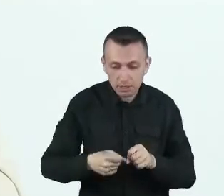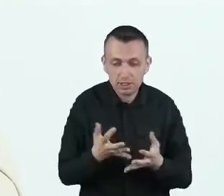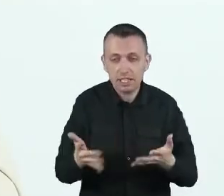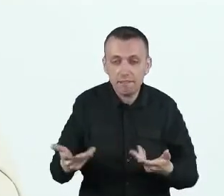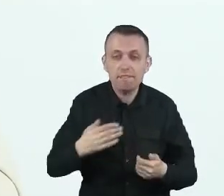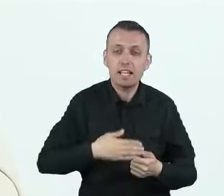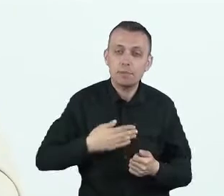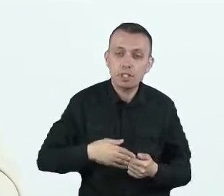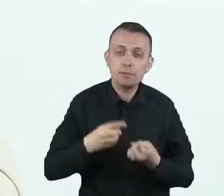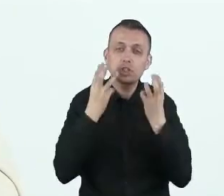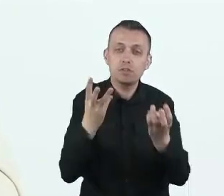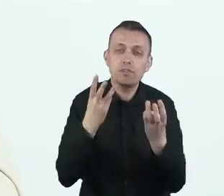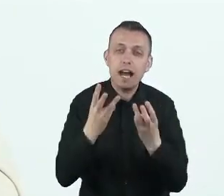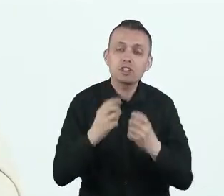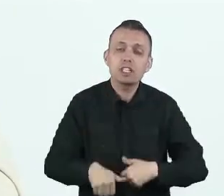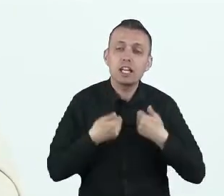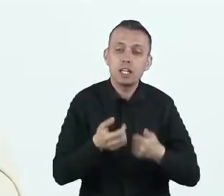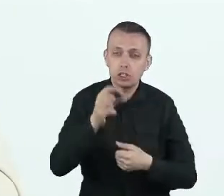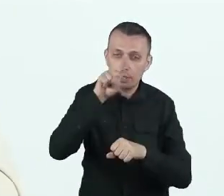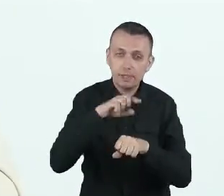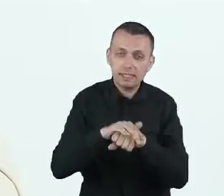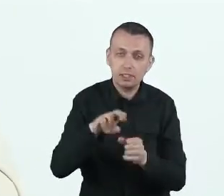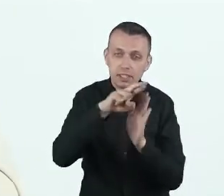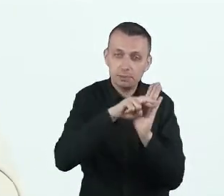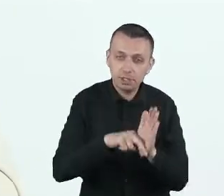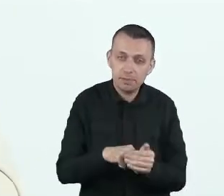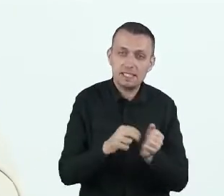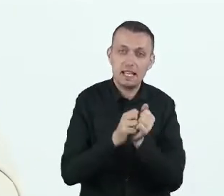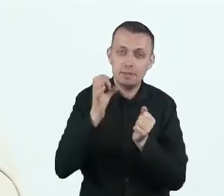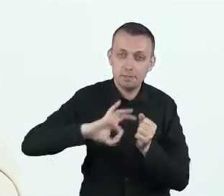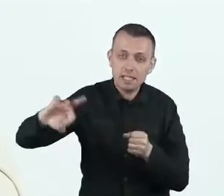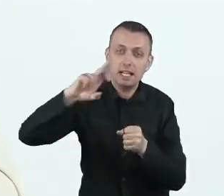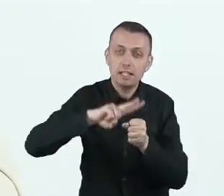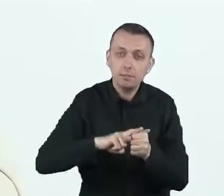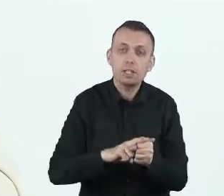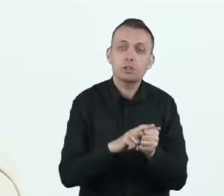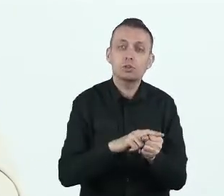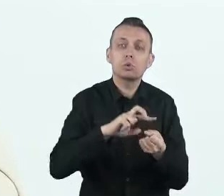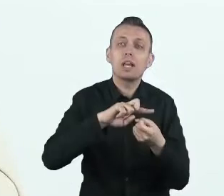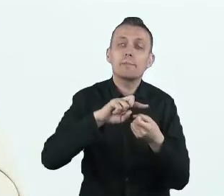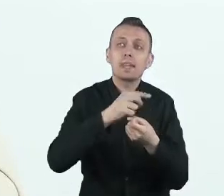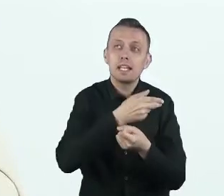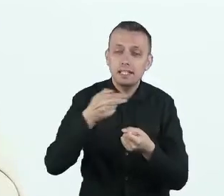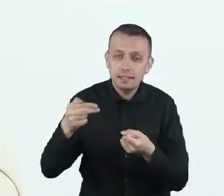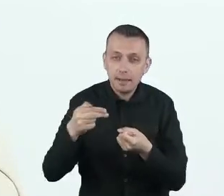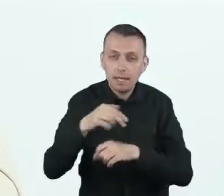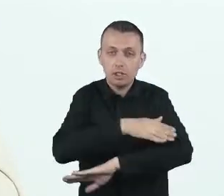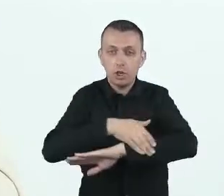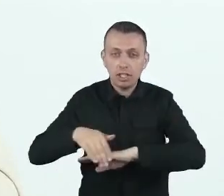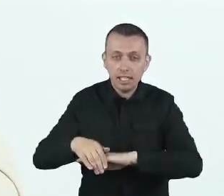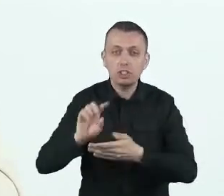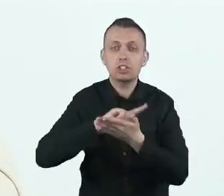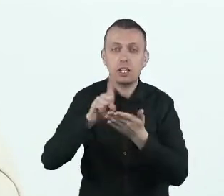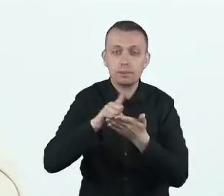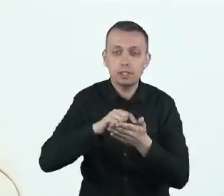wiele przyjemności. Ważne jednak, by była zgodna z przepisami, zwłaszcza tymi, które dotyczą ograniczeń prędkości. Kutnowscy policjanci